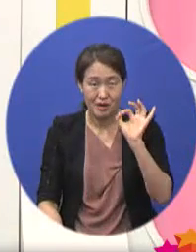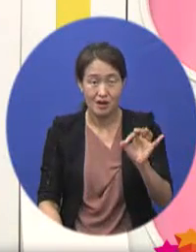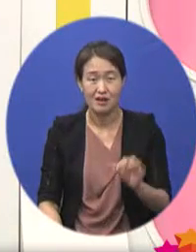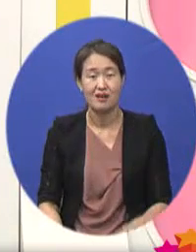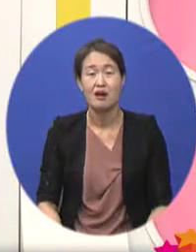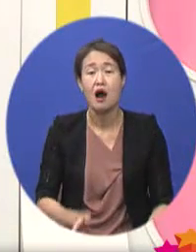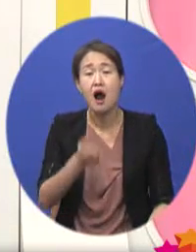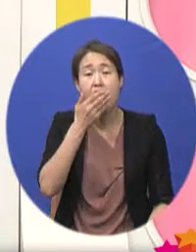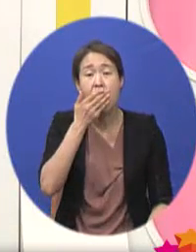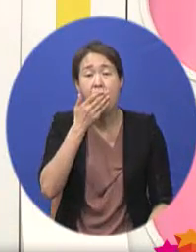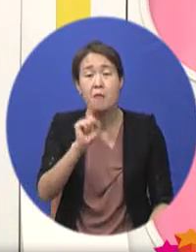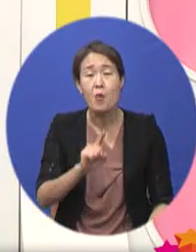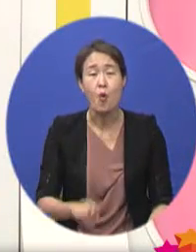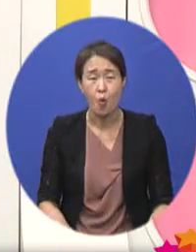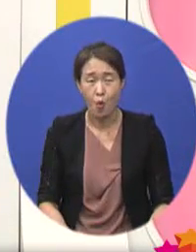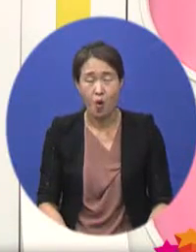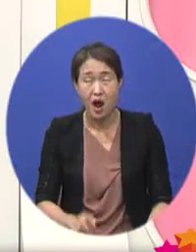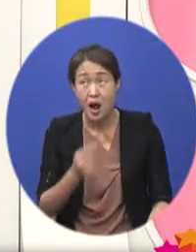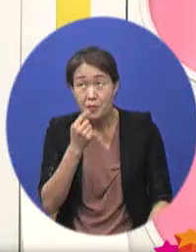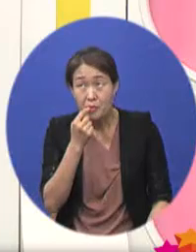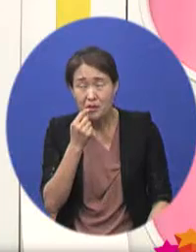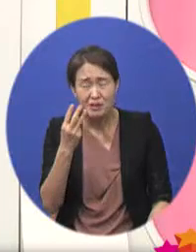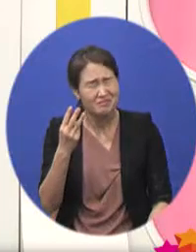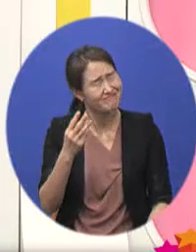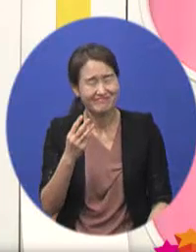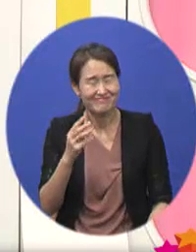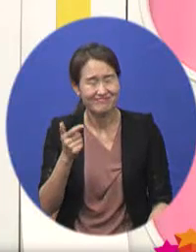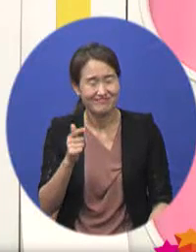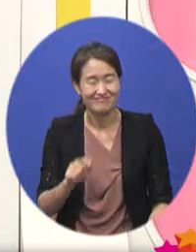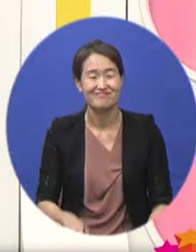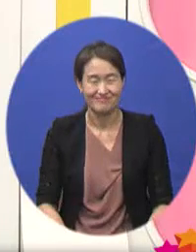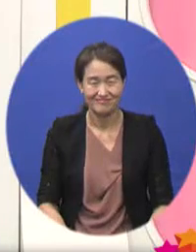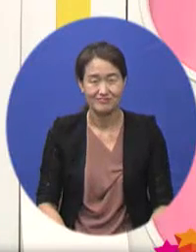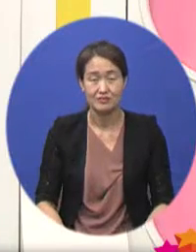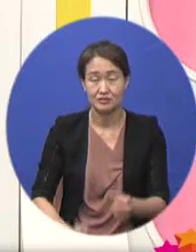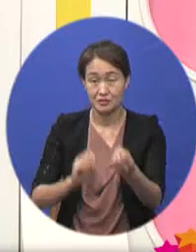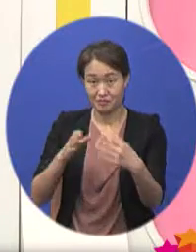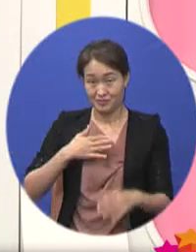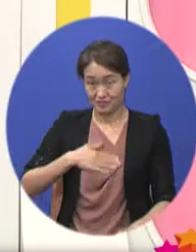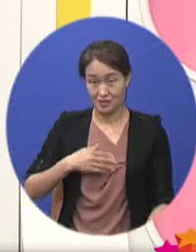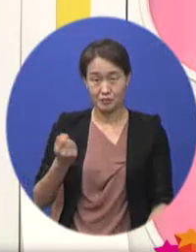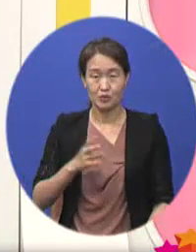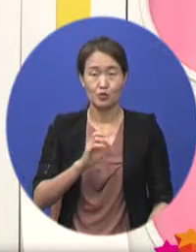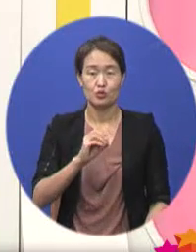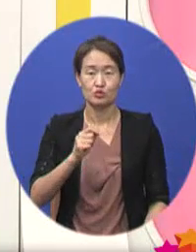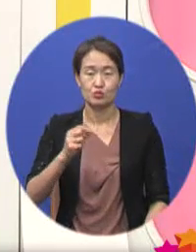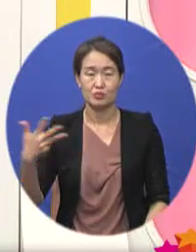미각이 미각은 느끼는 거예요. 맛을 느끼는 예, 거죠. 예. 예. 자, 정답을 아신 분은